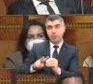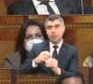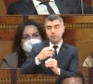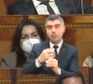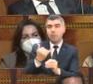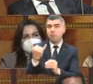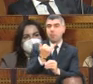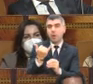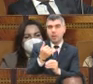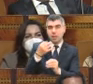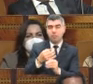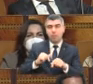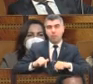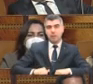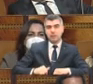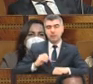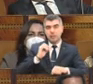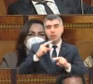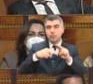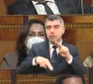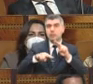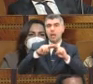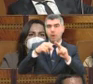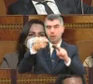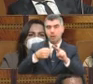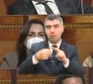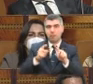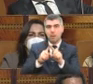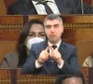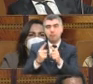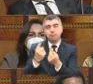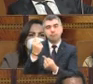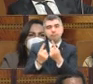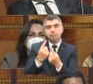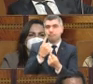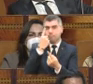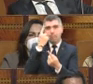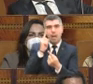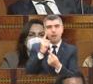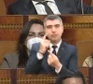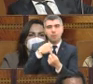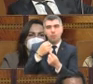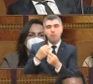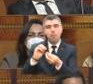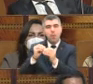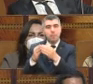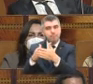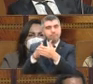بد ما تعالجوه، لان تتبين لي بانكم خايفين من المصحات وما قدرتوش تواجهوا هذا المشكل.